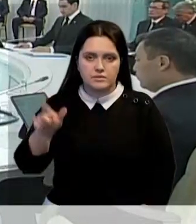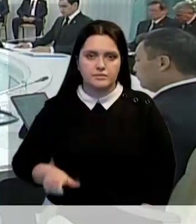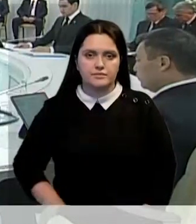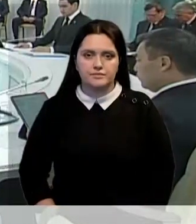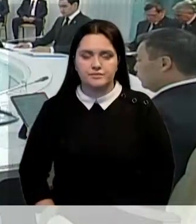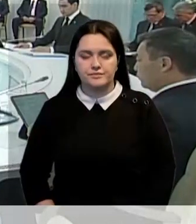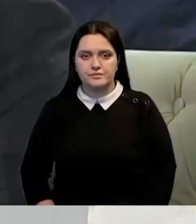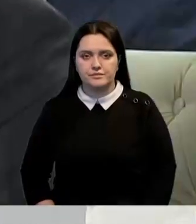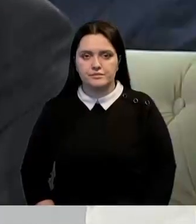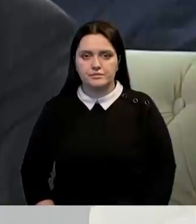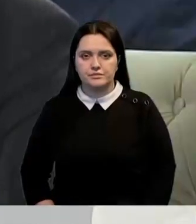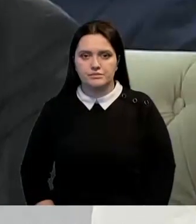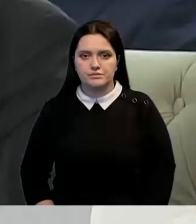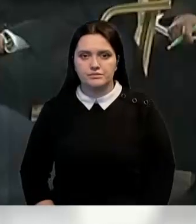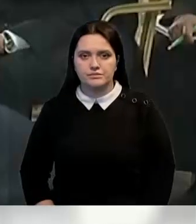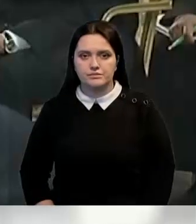деятелей.